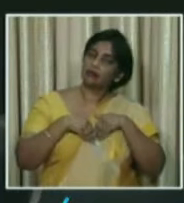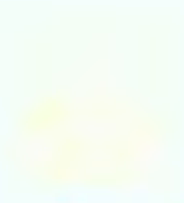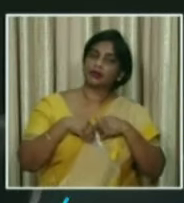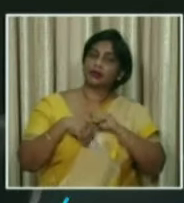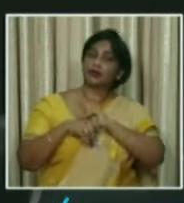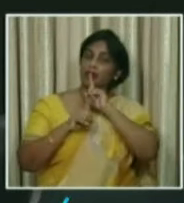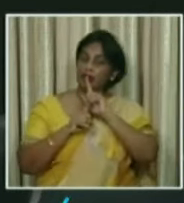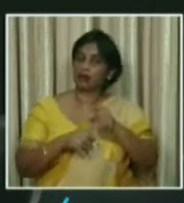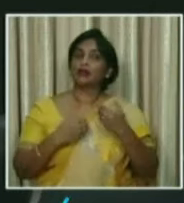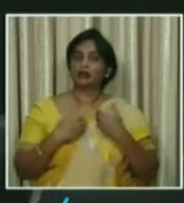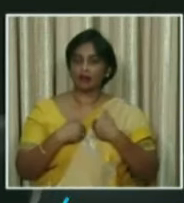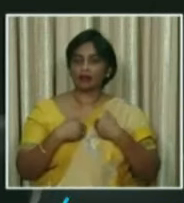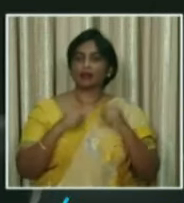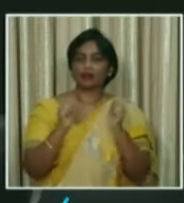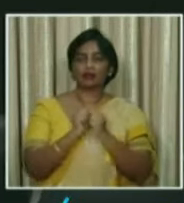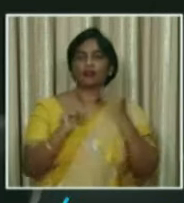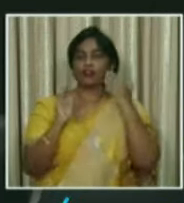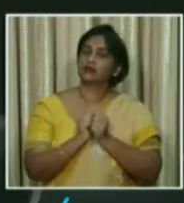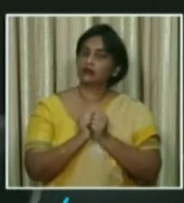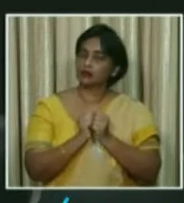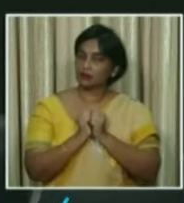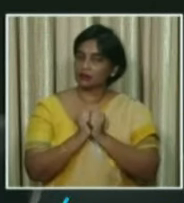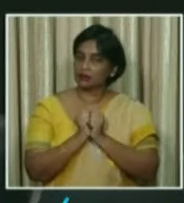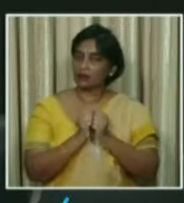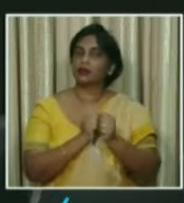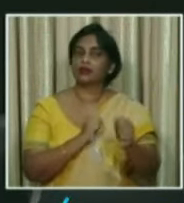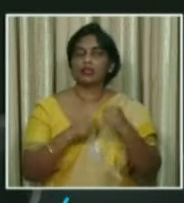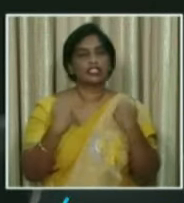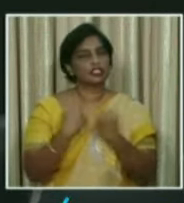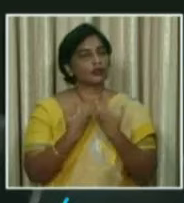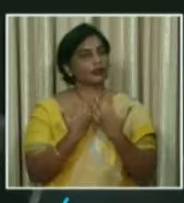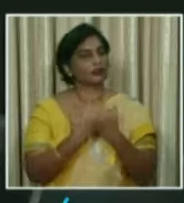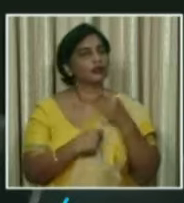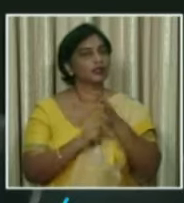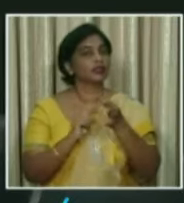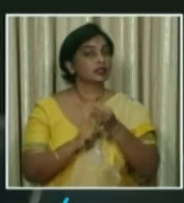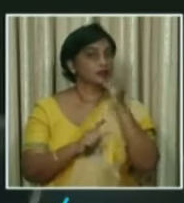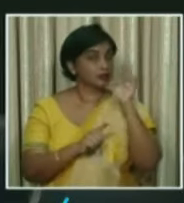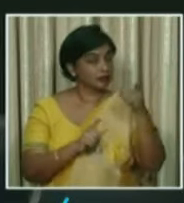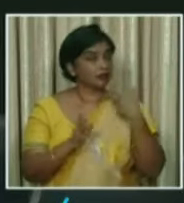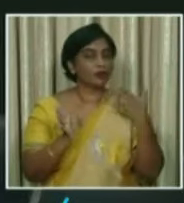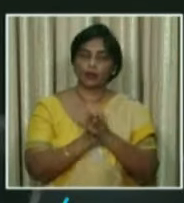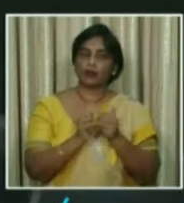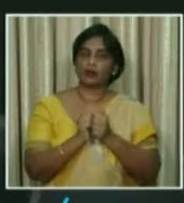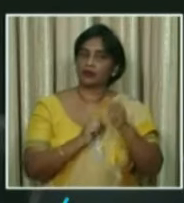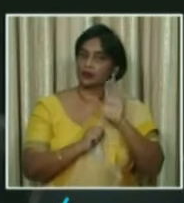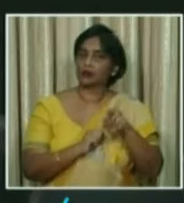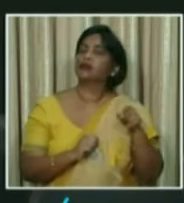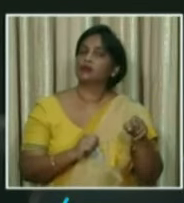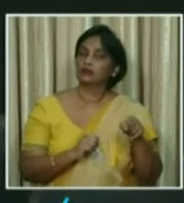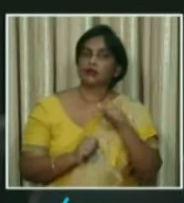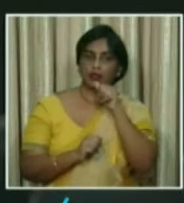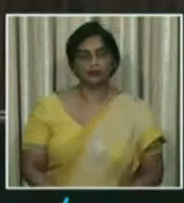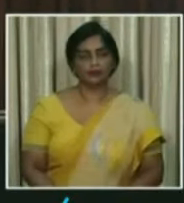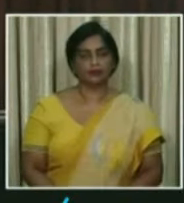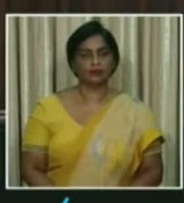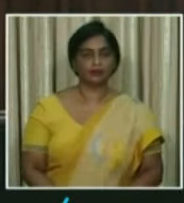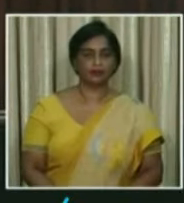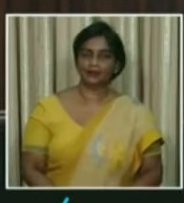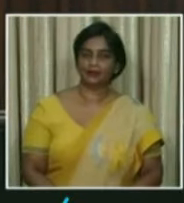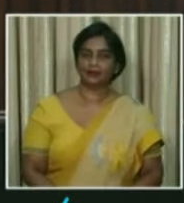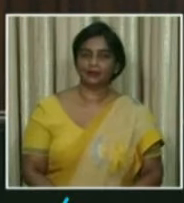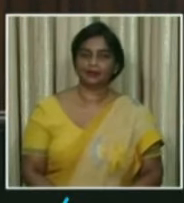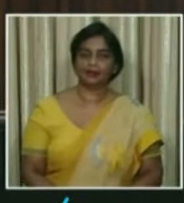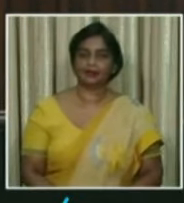කියද්දි අපි මේ කාරණාවට මැදිහත් වෙලා මේ අභියෝගේ බාර අරගෙන ජනාධිපතිතුමා ඇතුළු අපි මේ කරා කියන එක නම් පැහැදිලිව කියන්න අවශ්‍යයි.